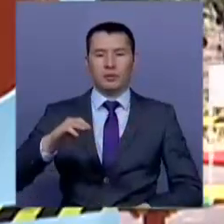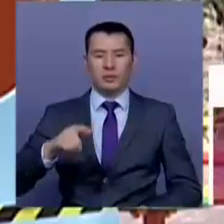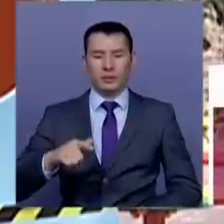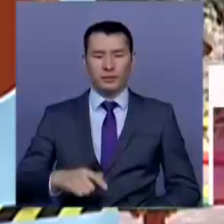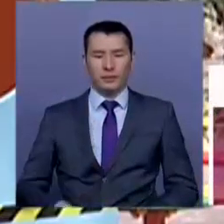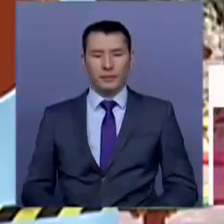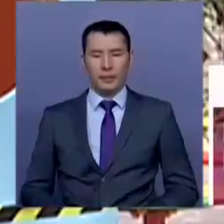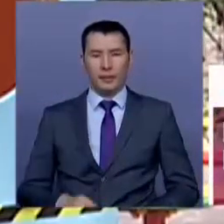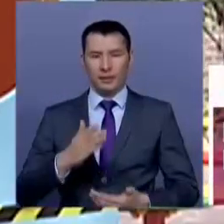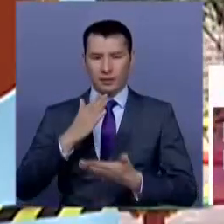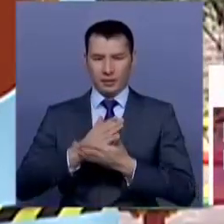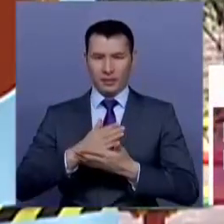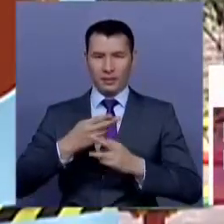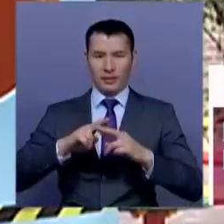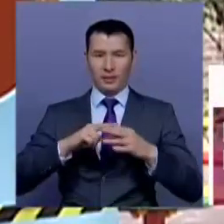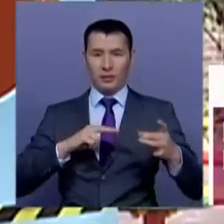свободные участки в частных секторах,